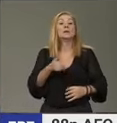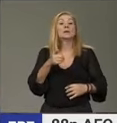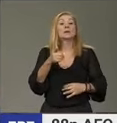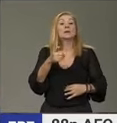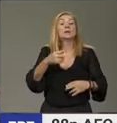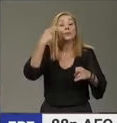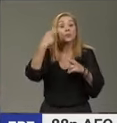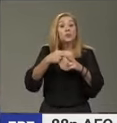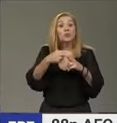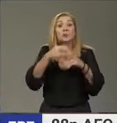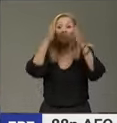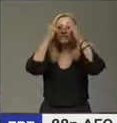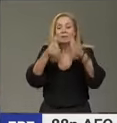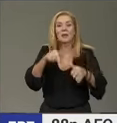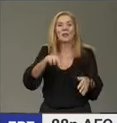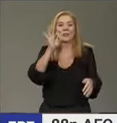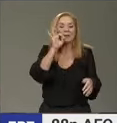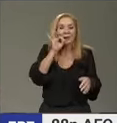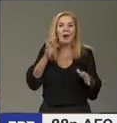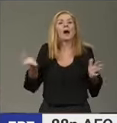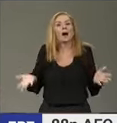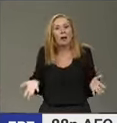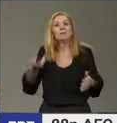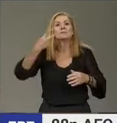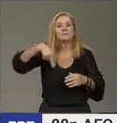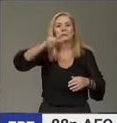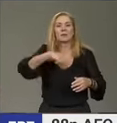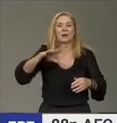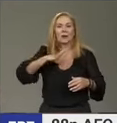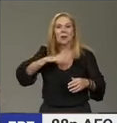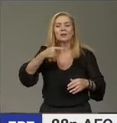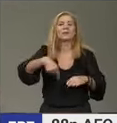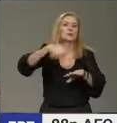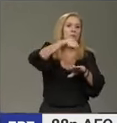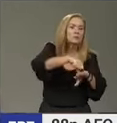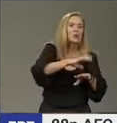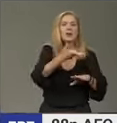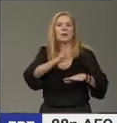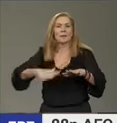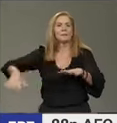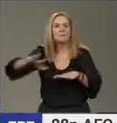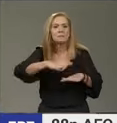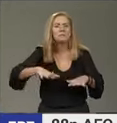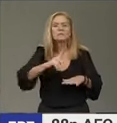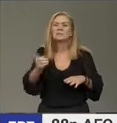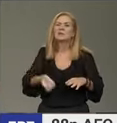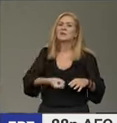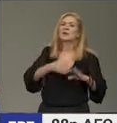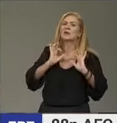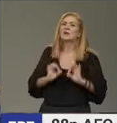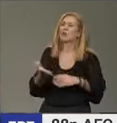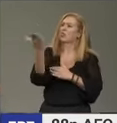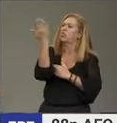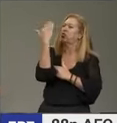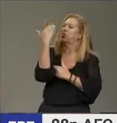στη Θεσσαλονίκη, όμως ακόμα η πλειονότητα των πολιτών και της πόλης και της ευρύτερης περιοχής αισθάνεται ότι αντιμετωπίζεται ως πολίτες